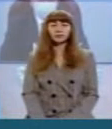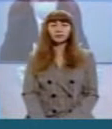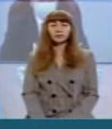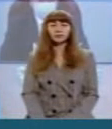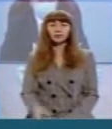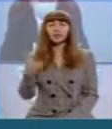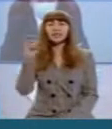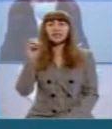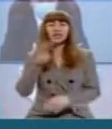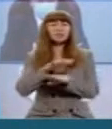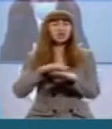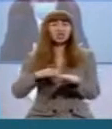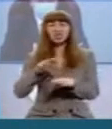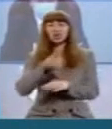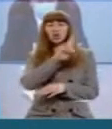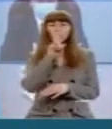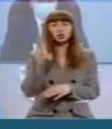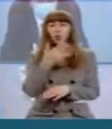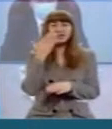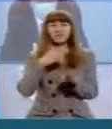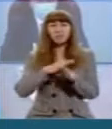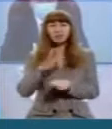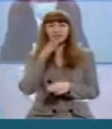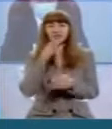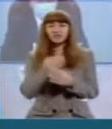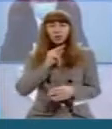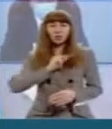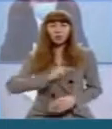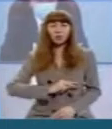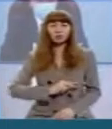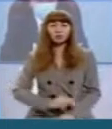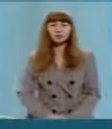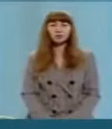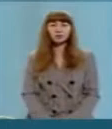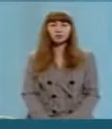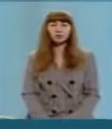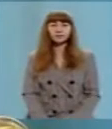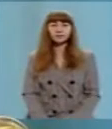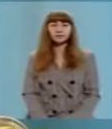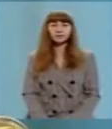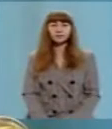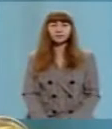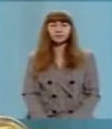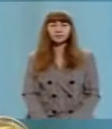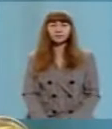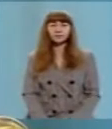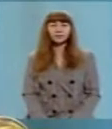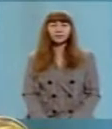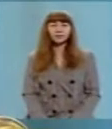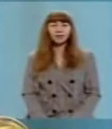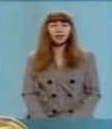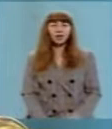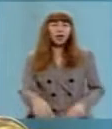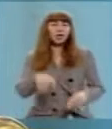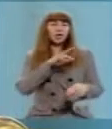Нұрсұлтан және Алматы қалаларының әкімдері Алтай Көлгенов пен Бақытжан Сағынтаевқа ескерту жасаймын.